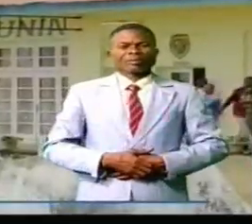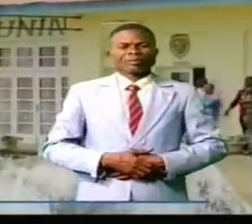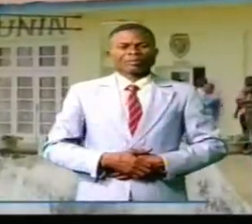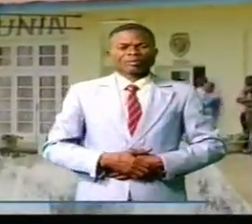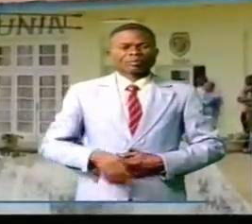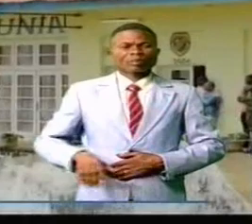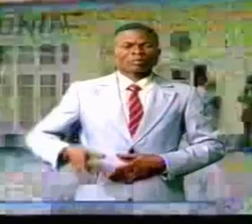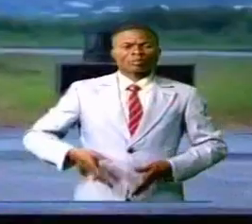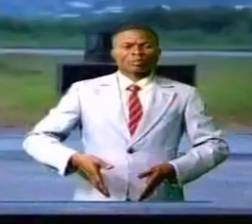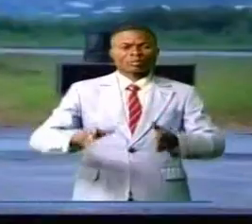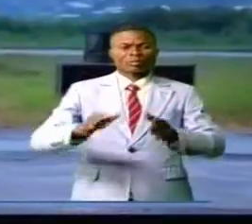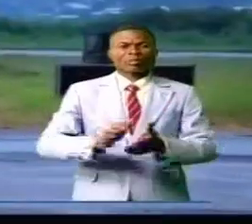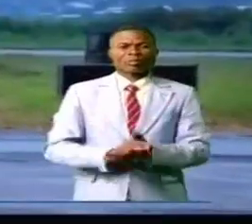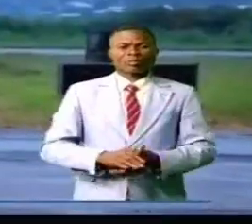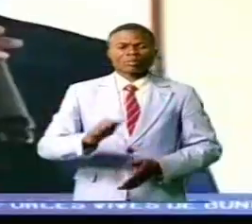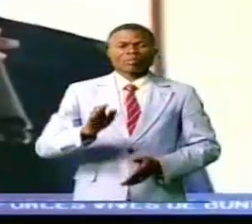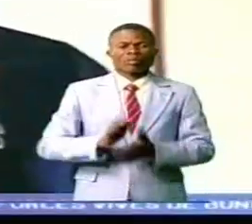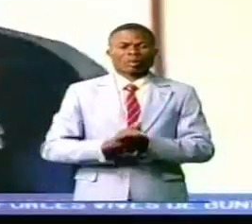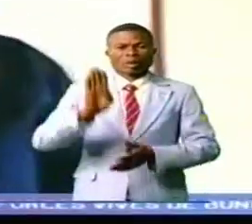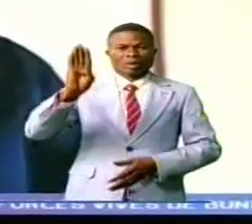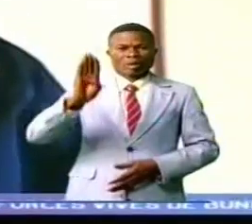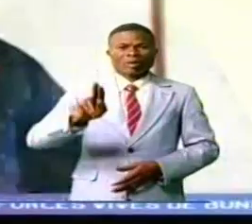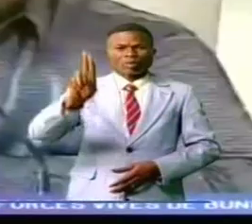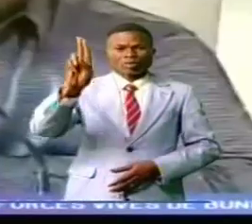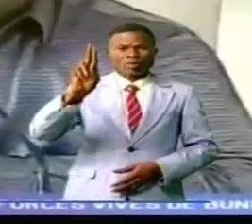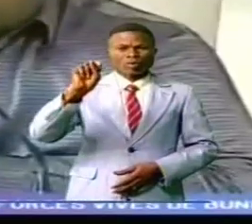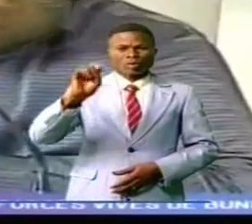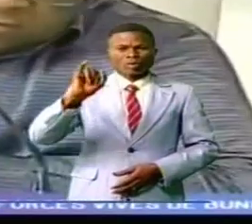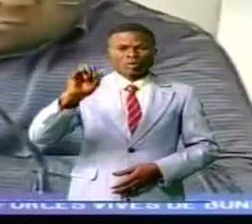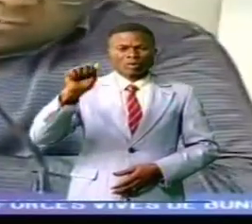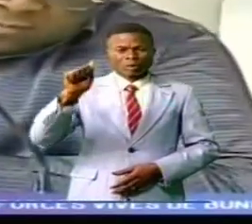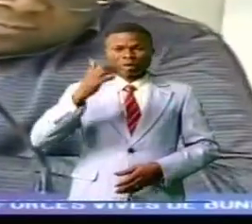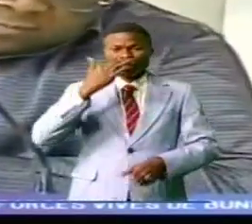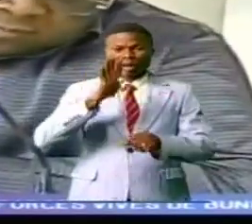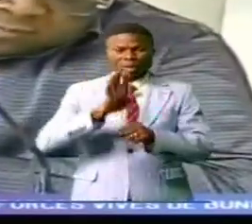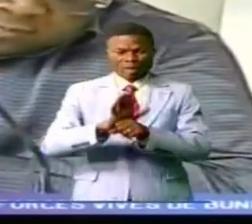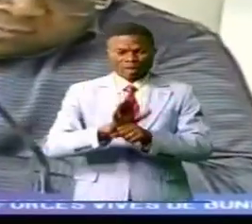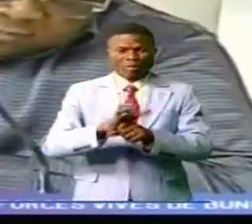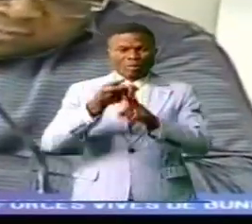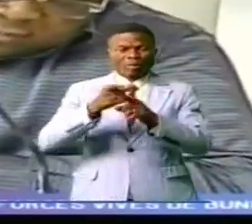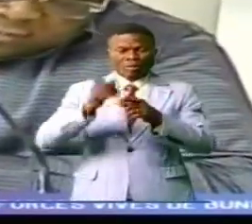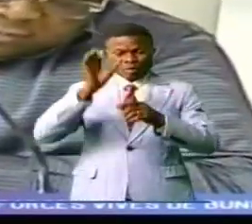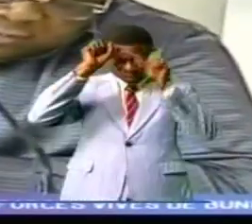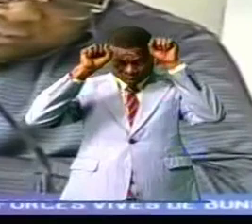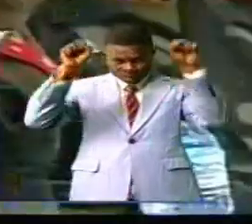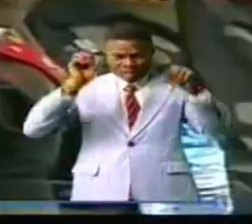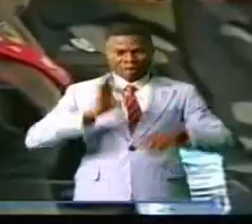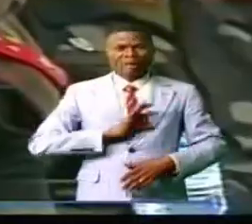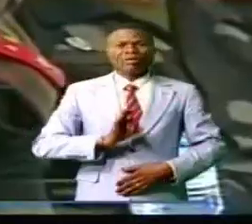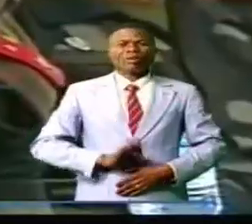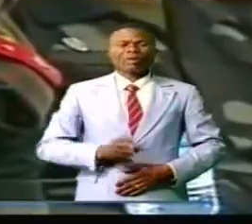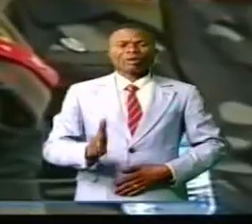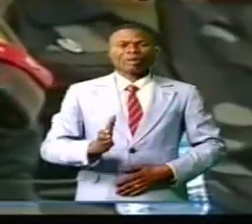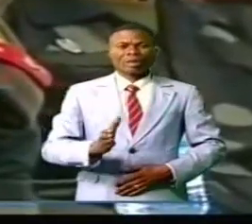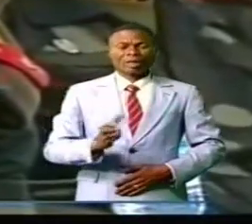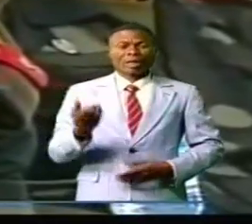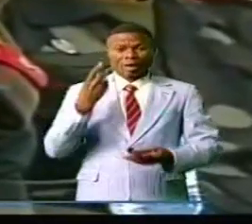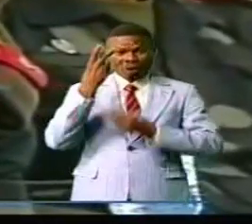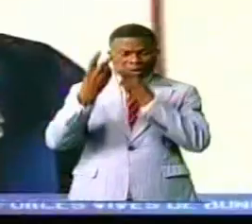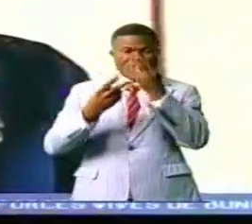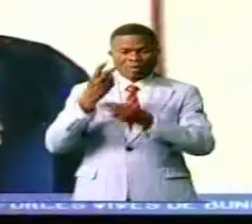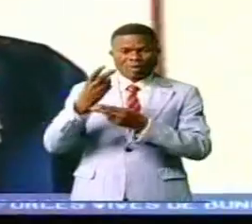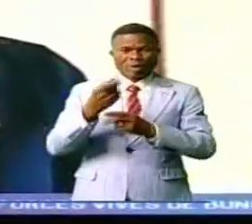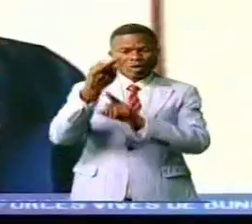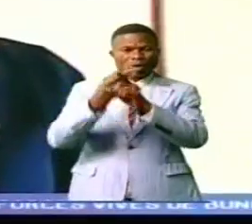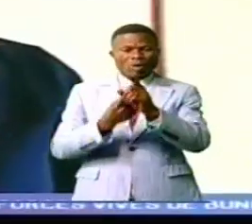National Morongo de Bunia fera peau neuve, une matérialisation de la promesse du chef de l'État Félix Antoine Tshisekedi lors de son passage